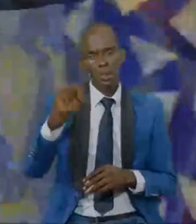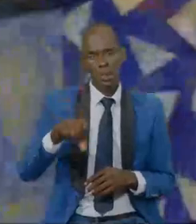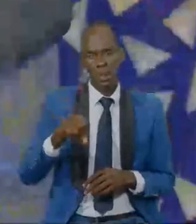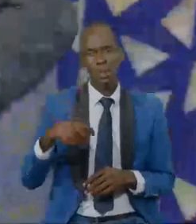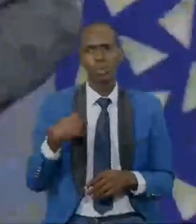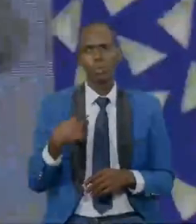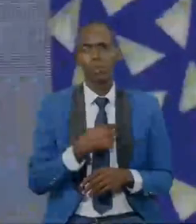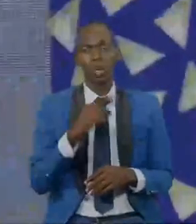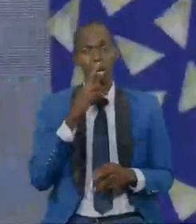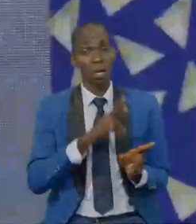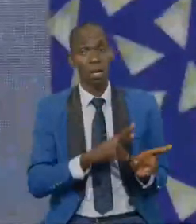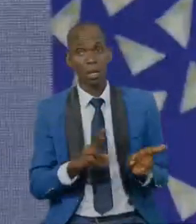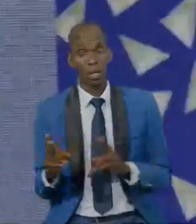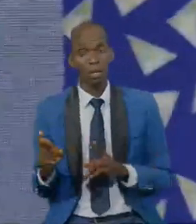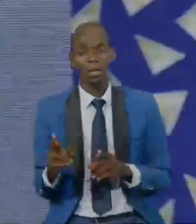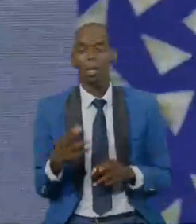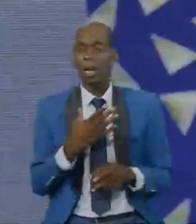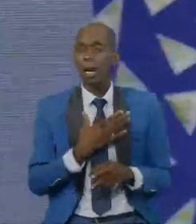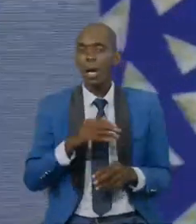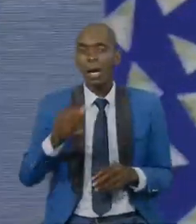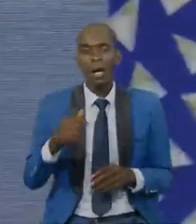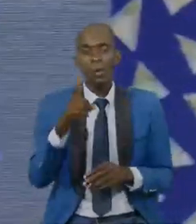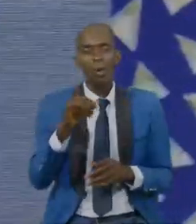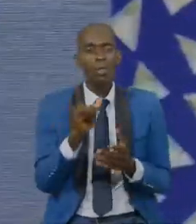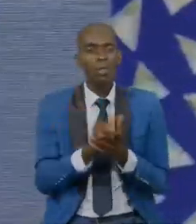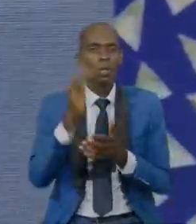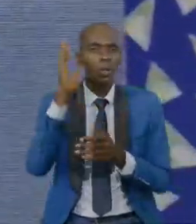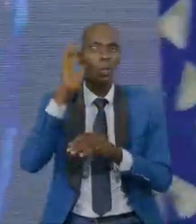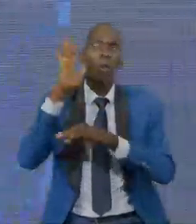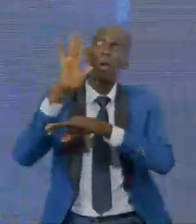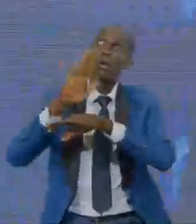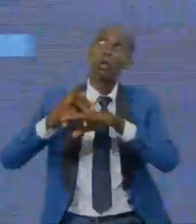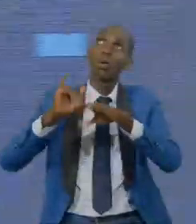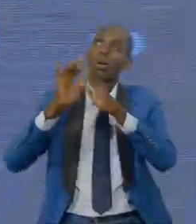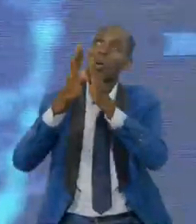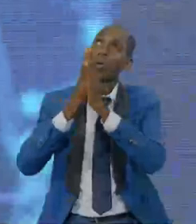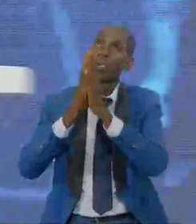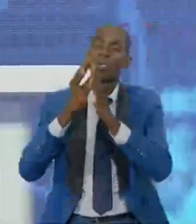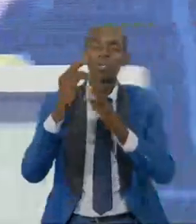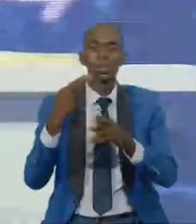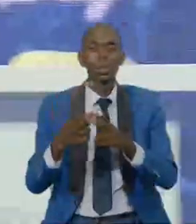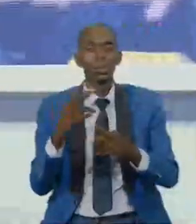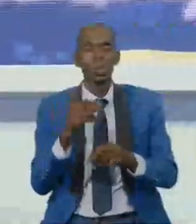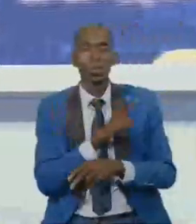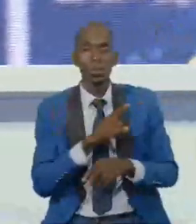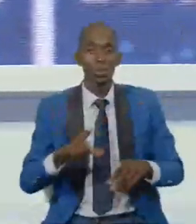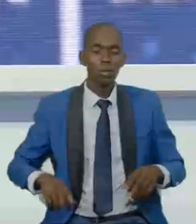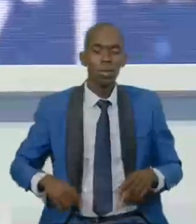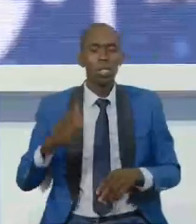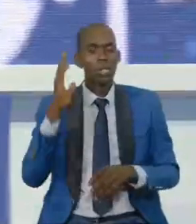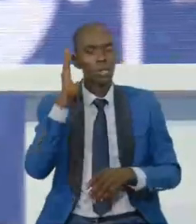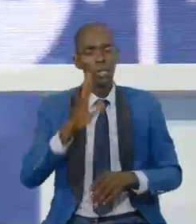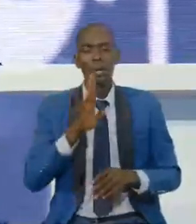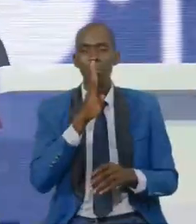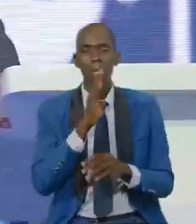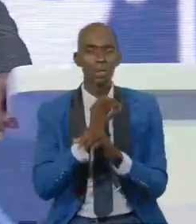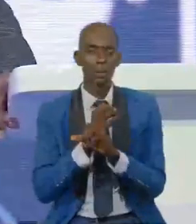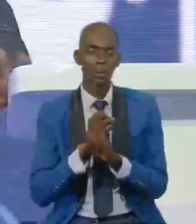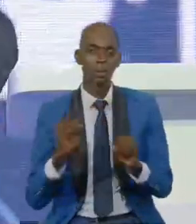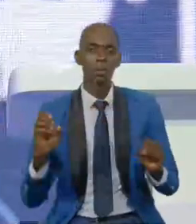Oui, nous sommes prêts. Whosoever shall call on the name of the Lord shall be saved.